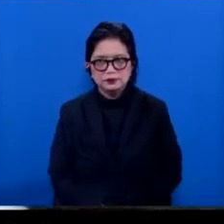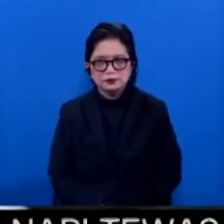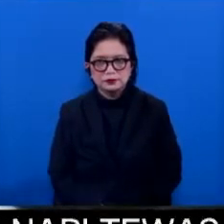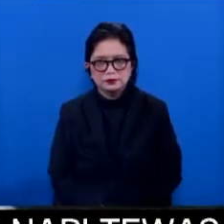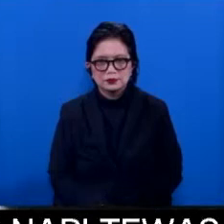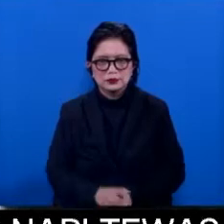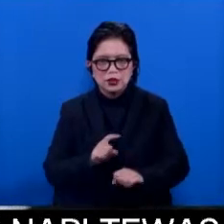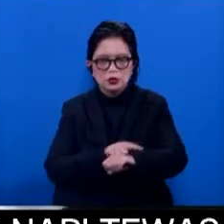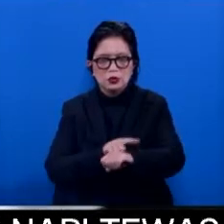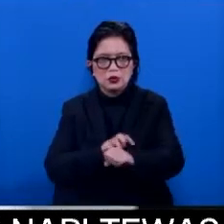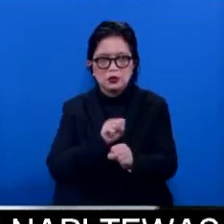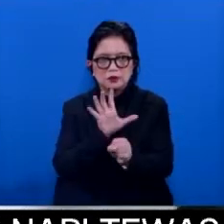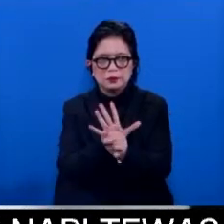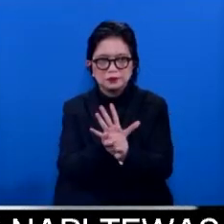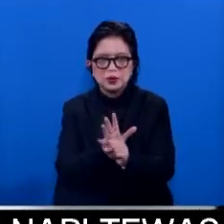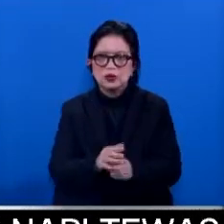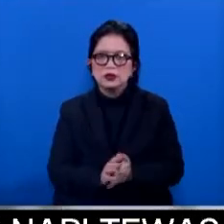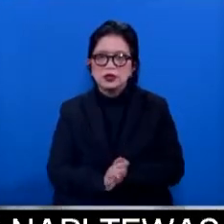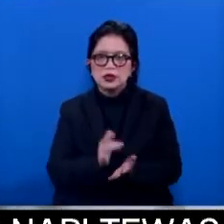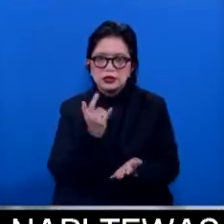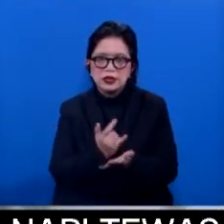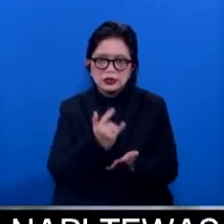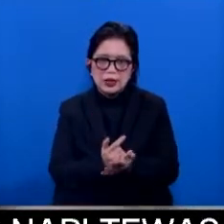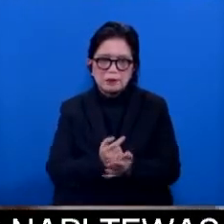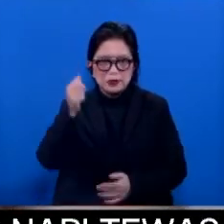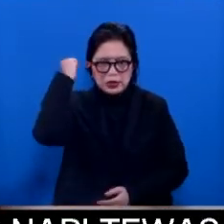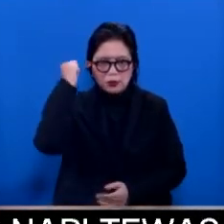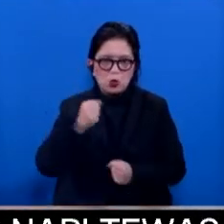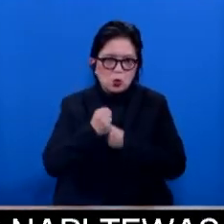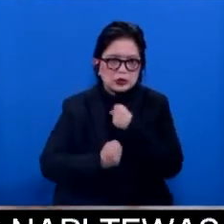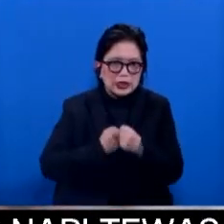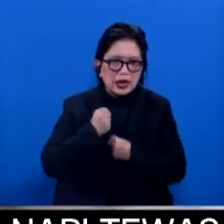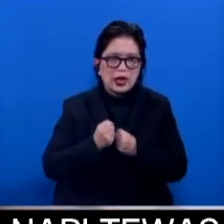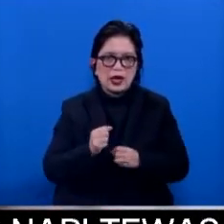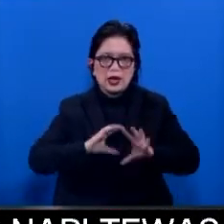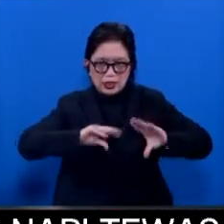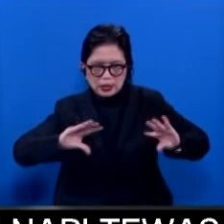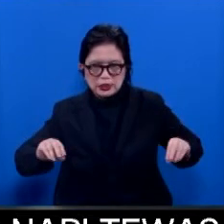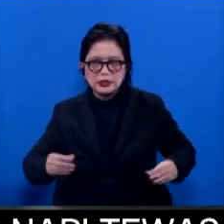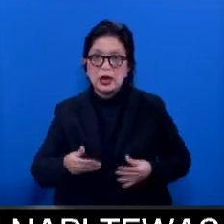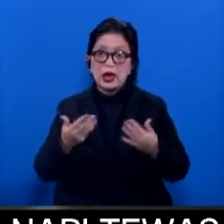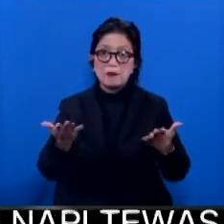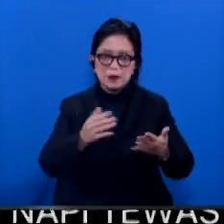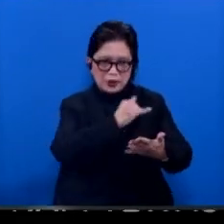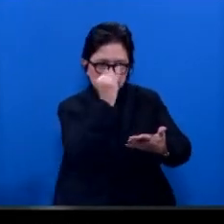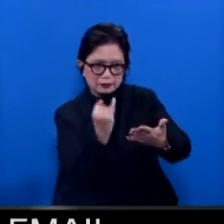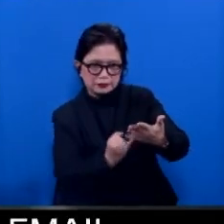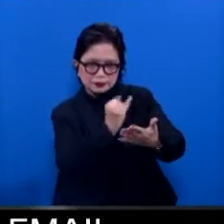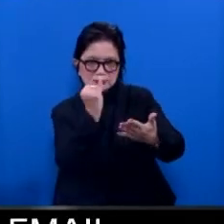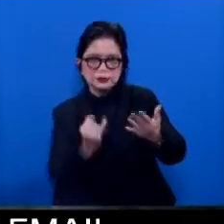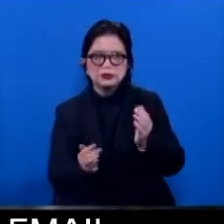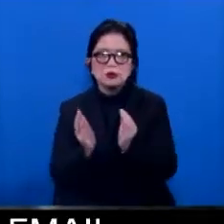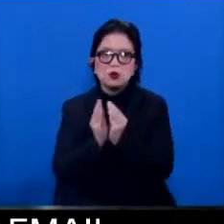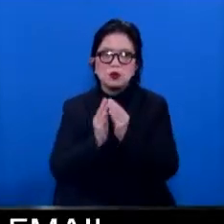Pandemi COVID-19 tidak menghentikan kreasi kaum ibu di Kampung Batik Bremi, Kelurahan Sukabumi, Kecamatan Mayangan, Kota Probolinggo,